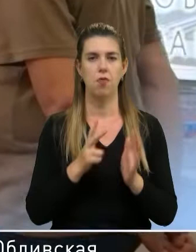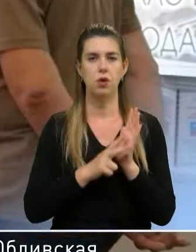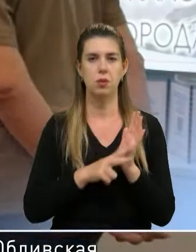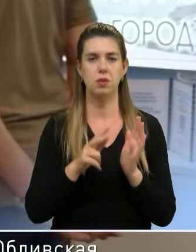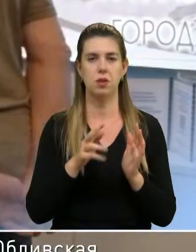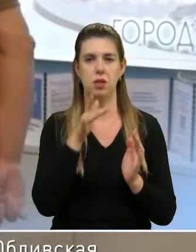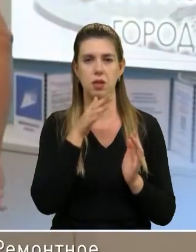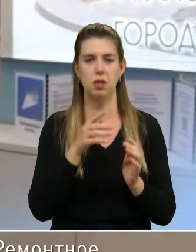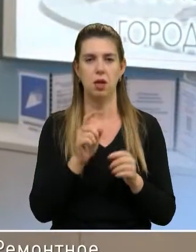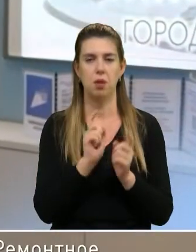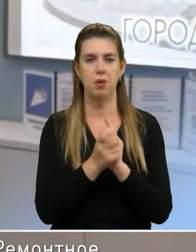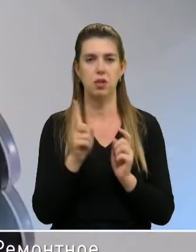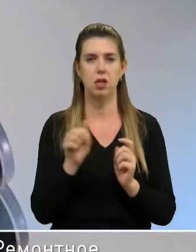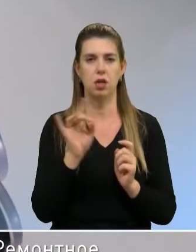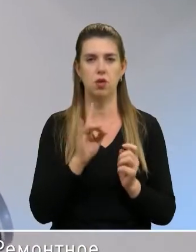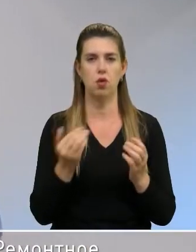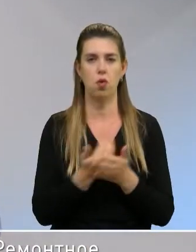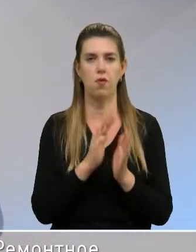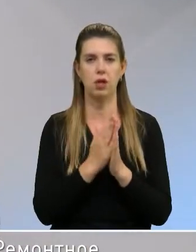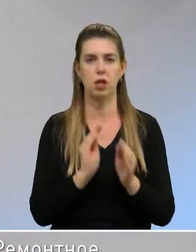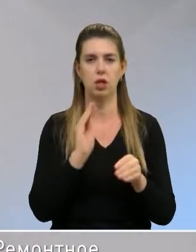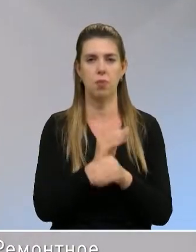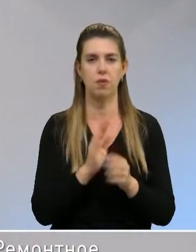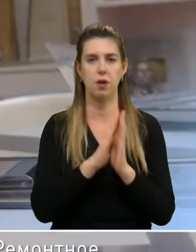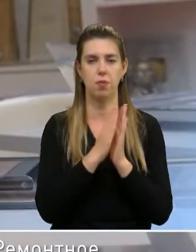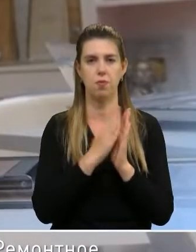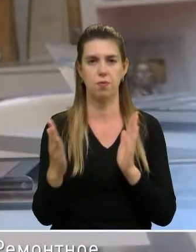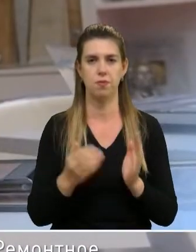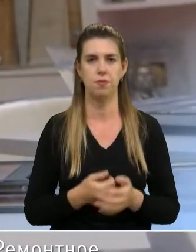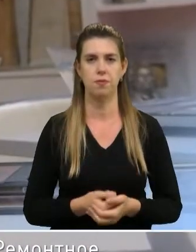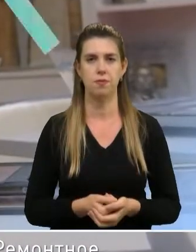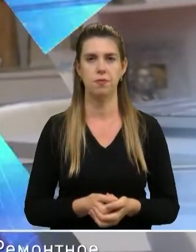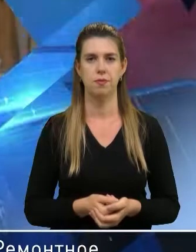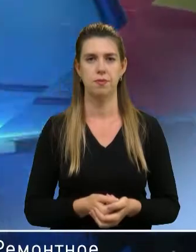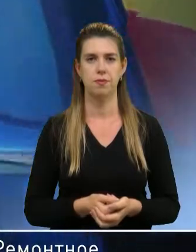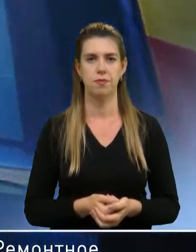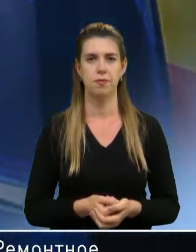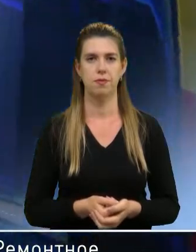80-летие битвы за Ростов. Новая книга пополнила Донской библиотечный фонд.